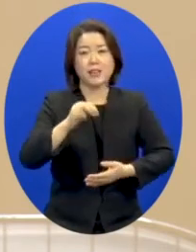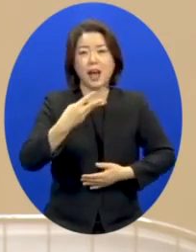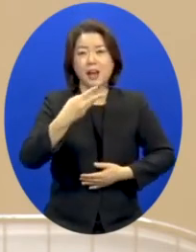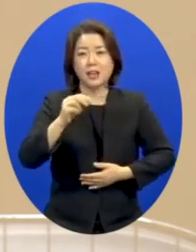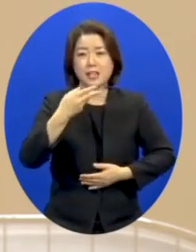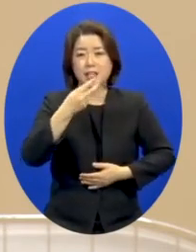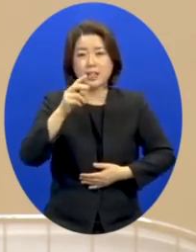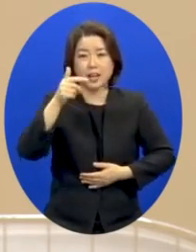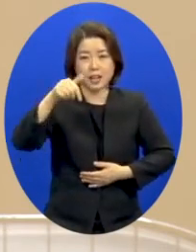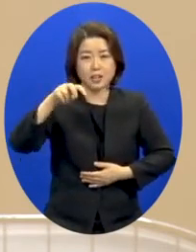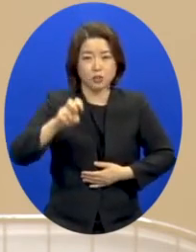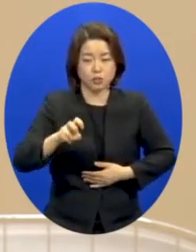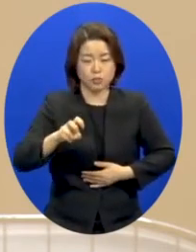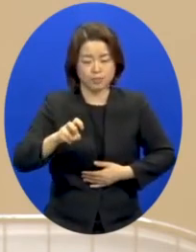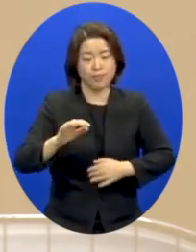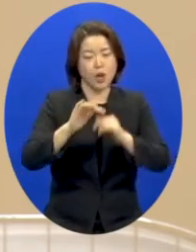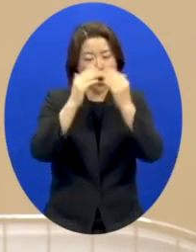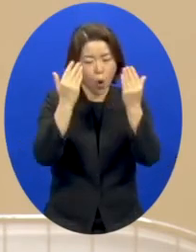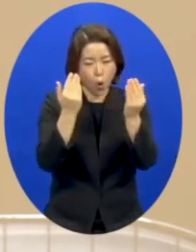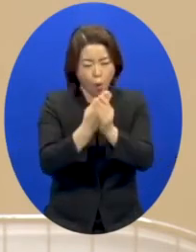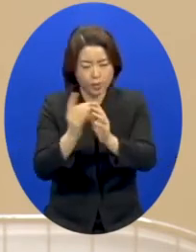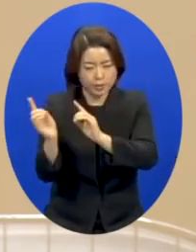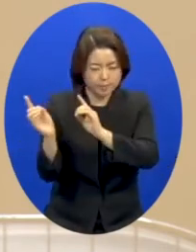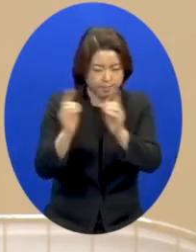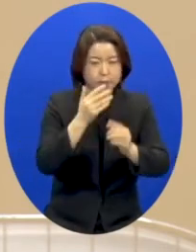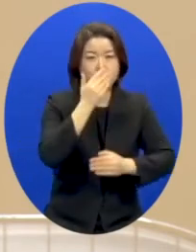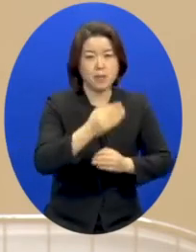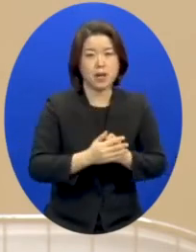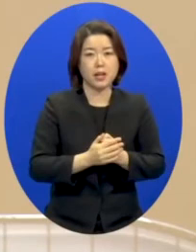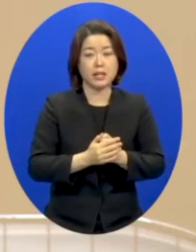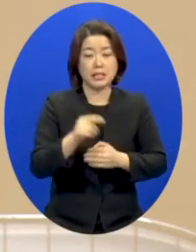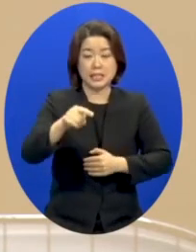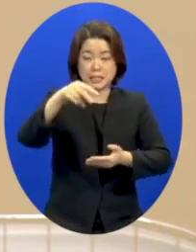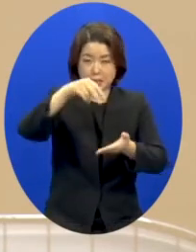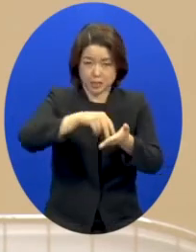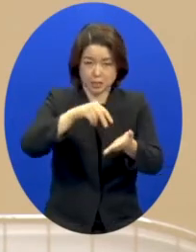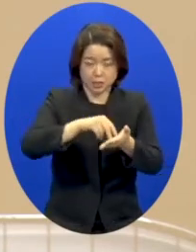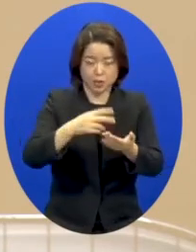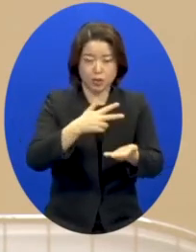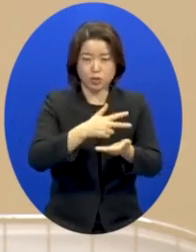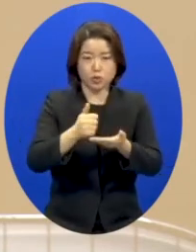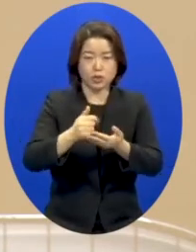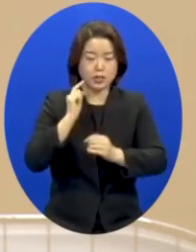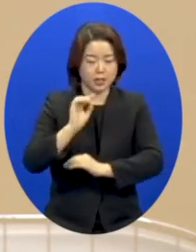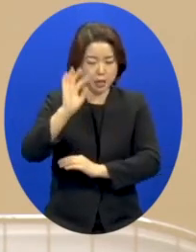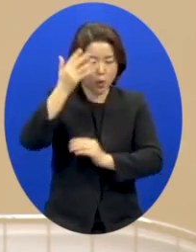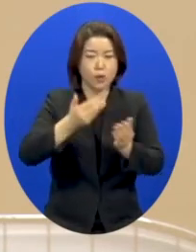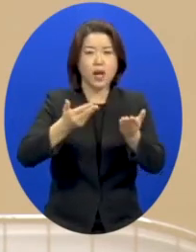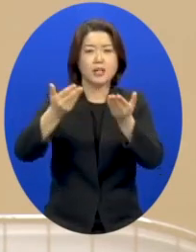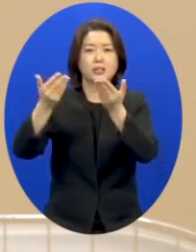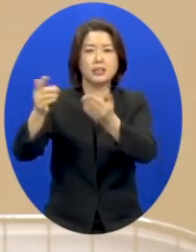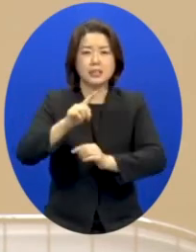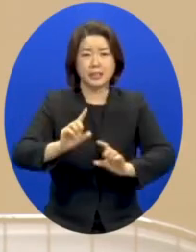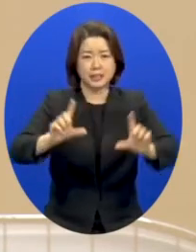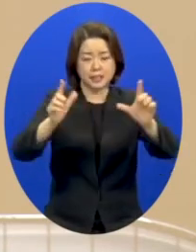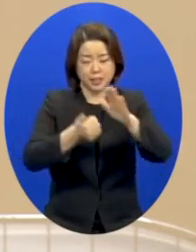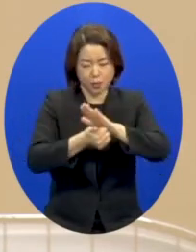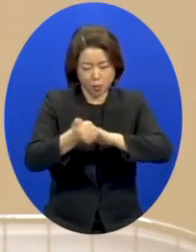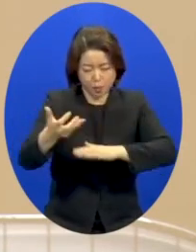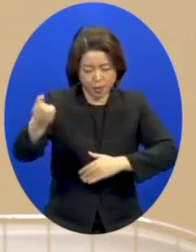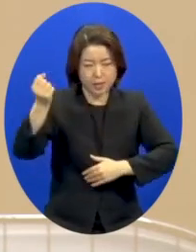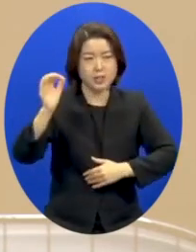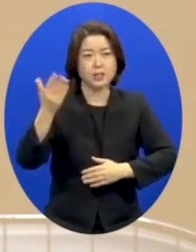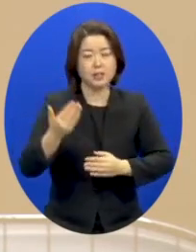것입니다. 유준이와 함께 다시금 이 자리에 서서 우리 주님께 영광 돌리는 그날의 소망을 품게 됩니다.